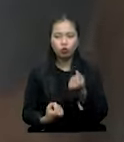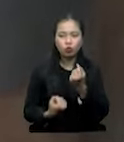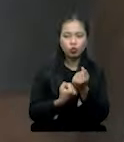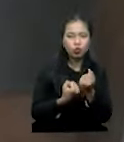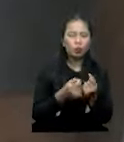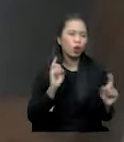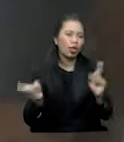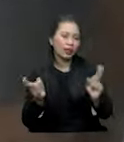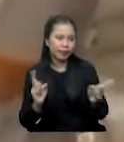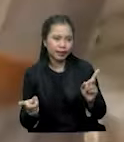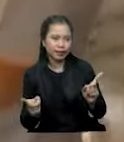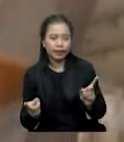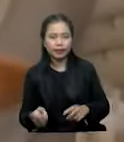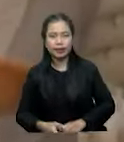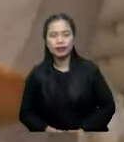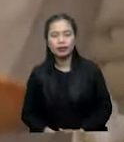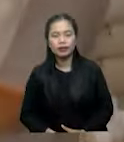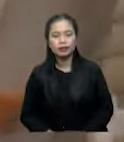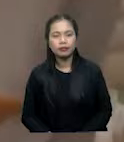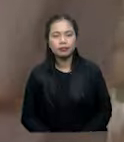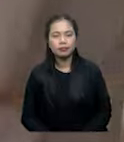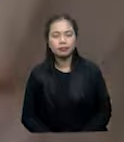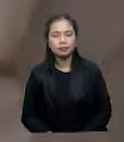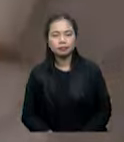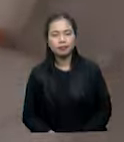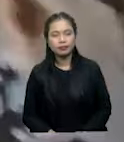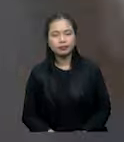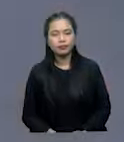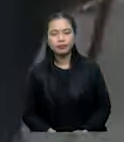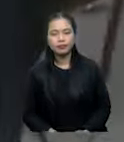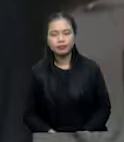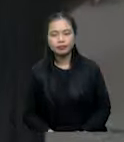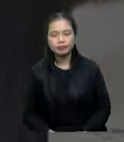salah satu paslon pemilu. Tim Liputan iNews melaporkan.